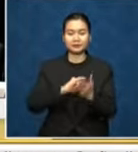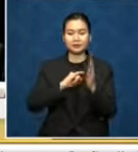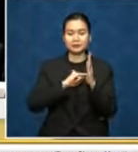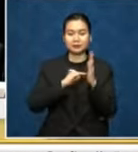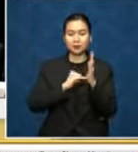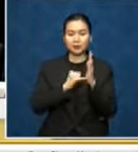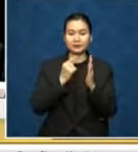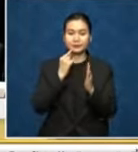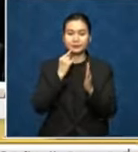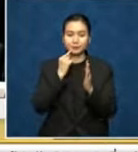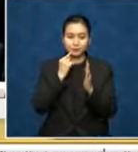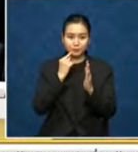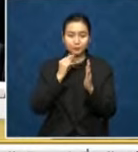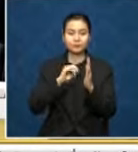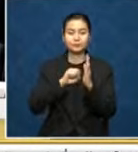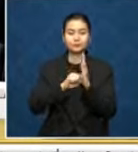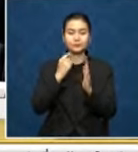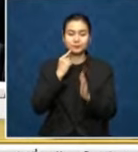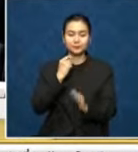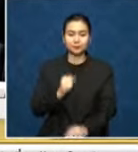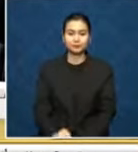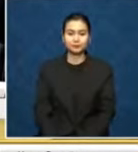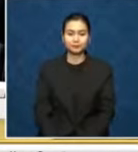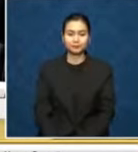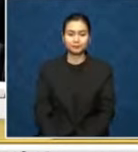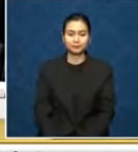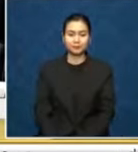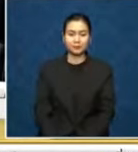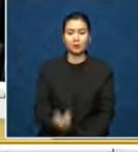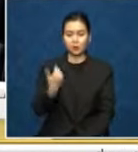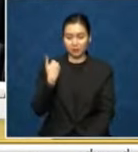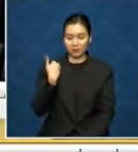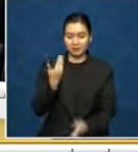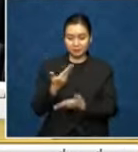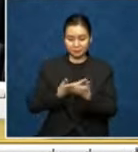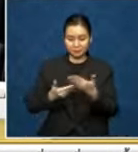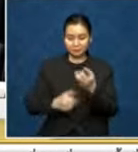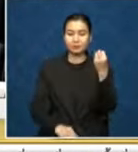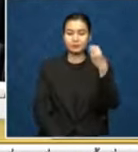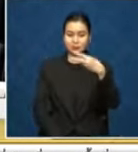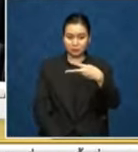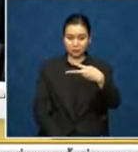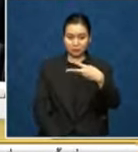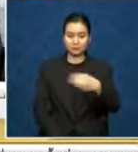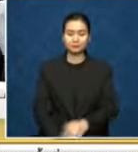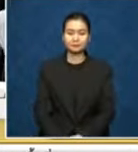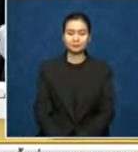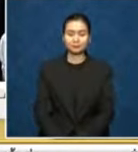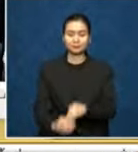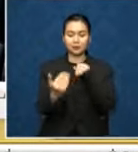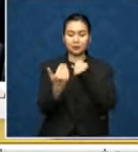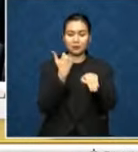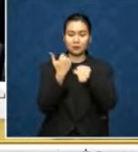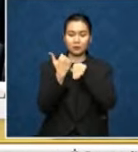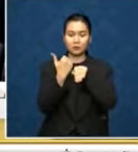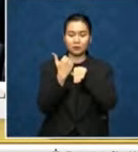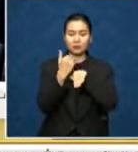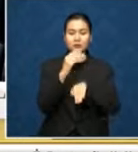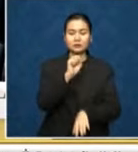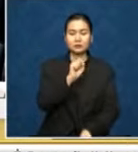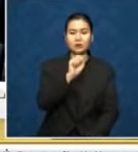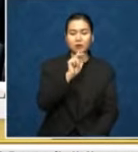ไกลครับวันนี้ผมขออนุญาตปรึกษาหารือกับท่านประธาน2เรื่องด้วยกันนะครับเรื่องแรกนะครับถนนสค